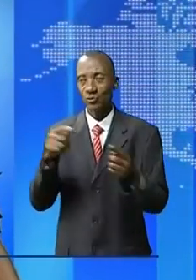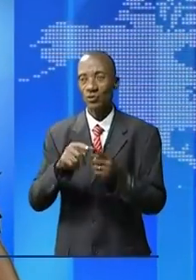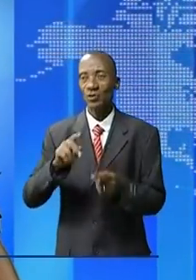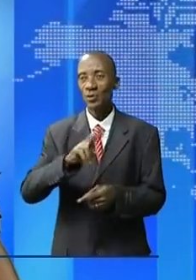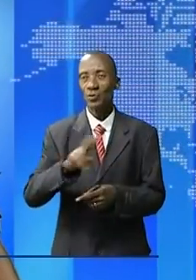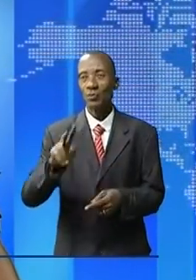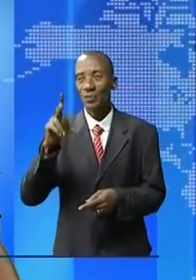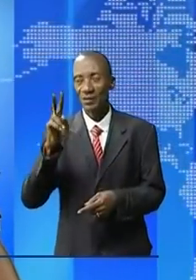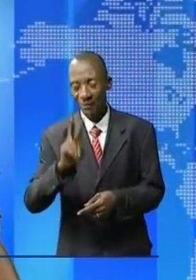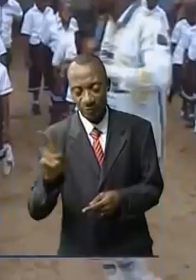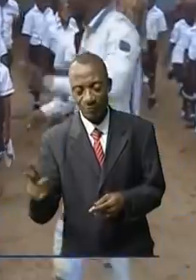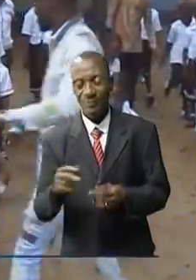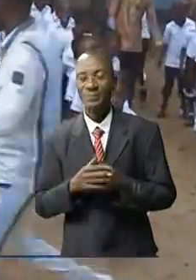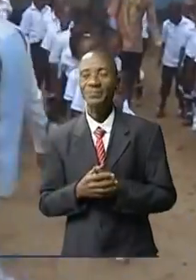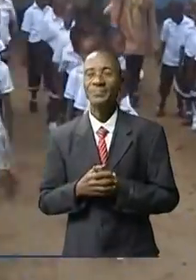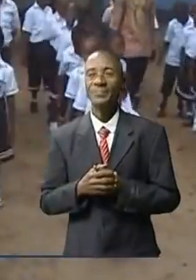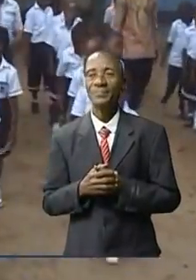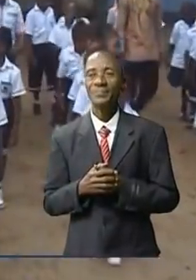l'emploi. Reportage.